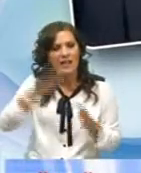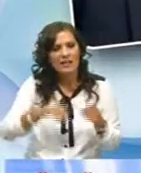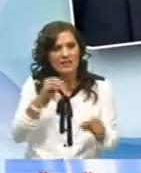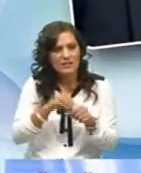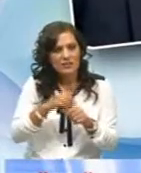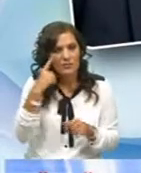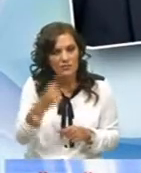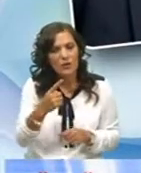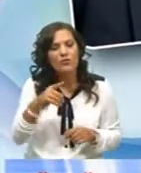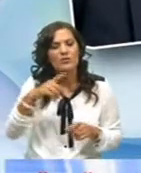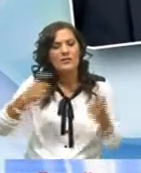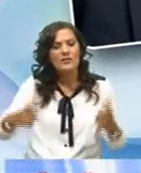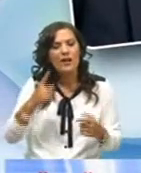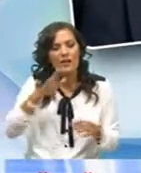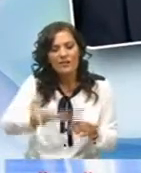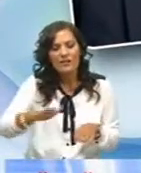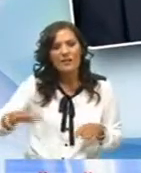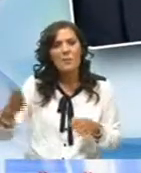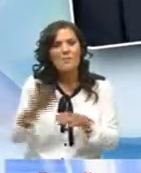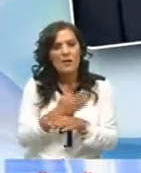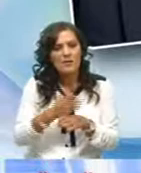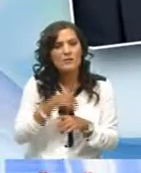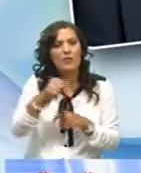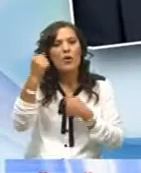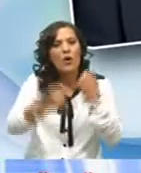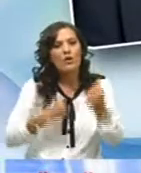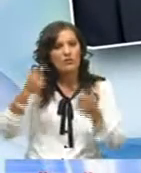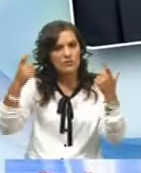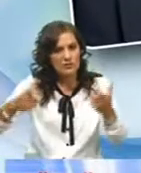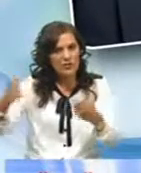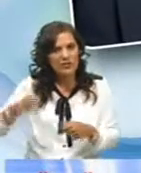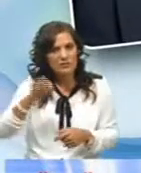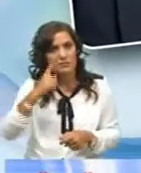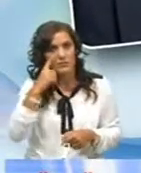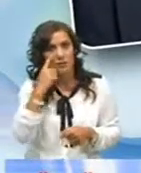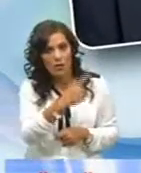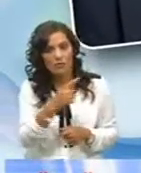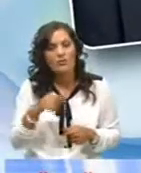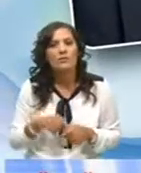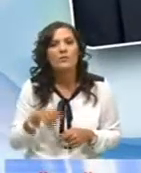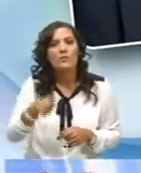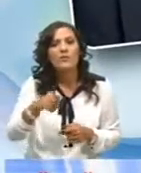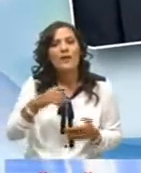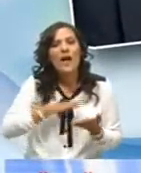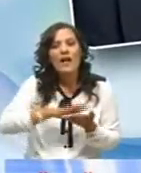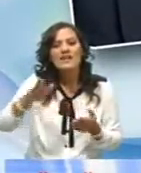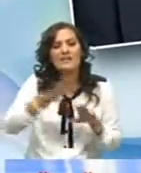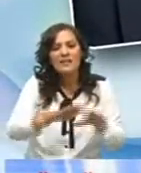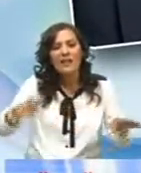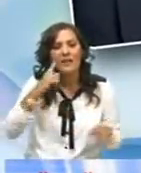altında Bu gördüğünüz yerdeki döşenmiş malzemeler bir koşu pisti şu anda gördüğünüz bu asfalt